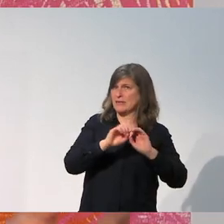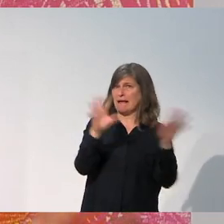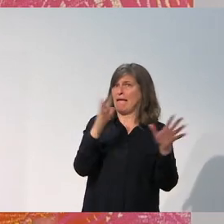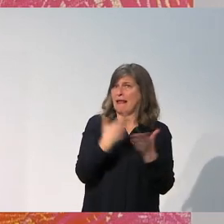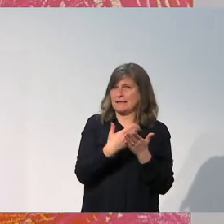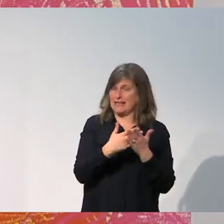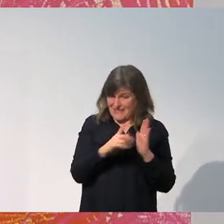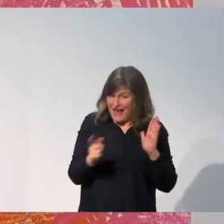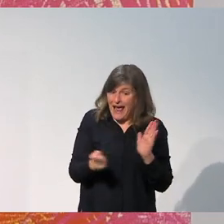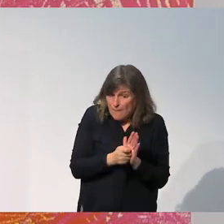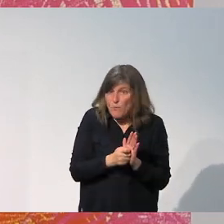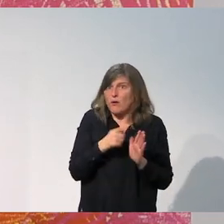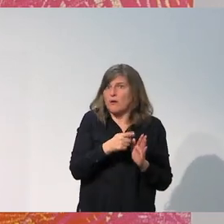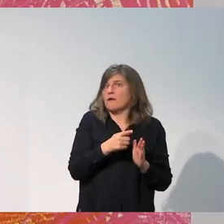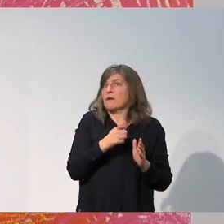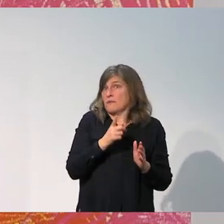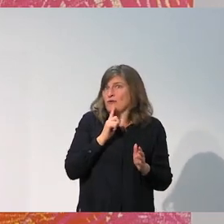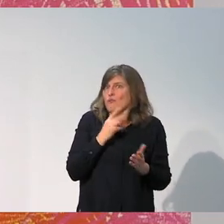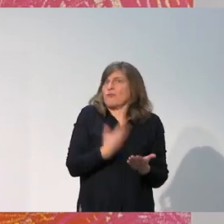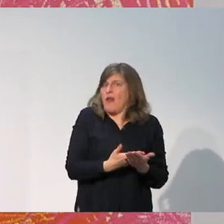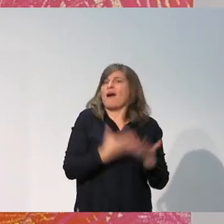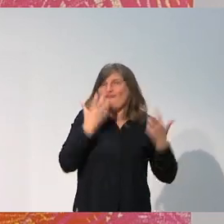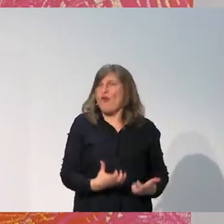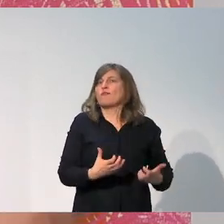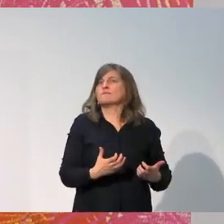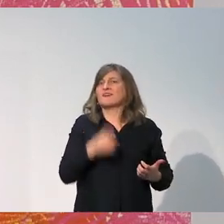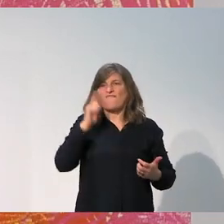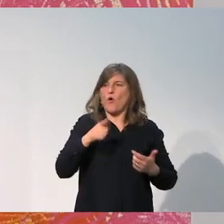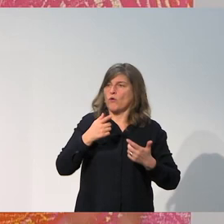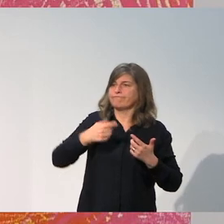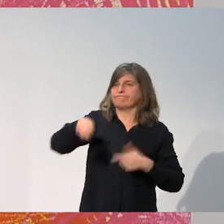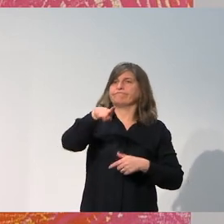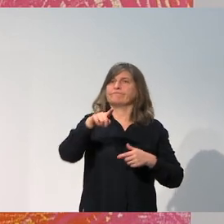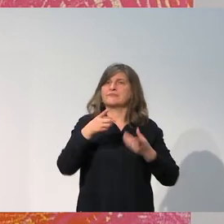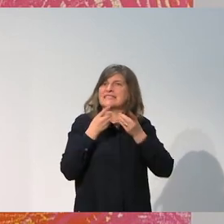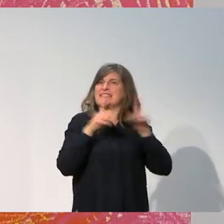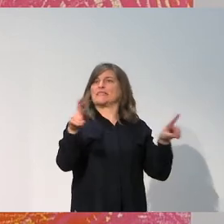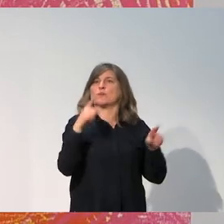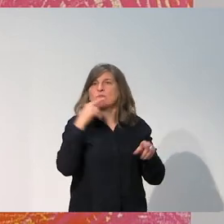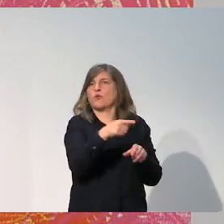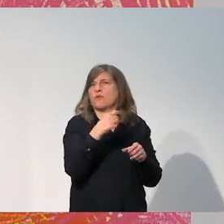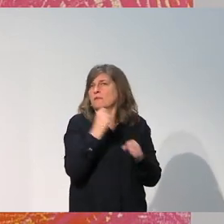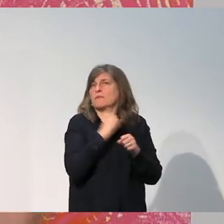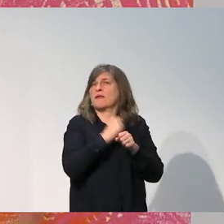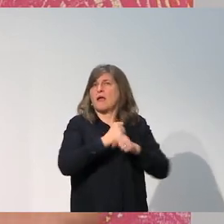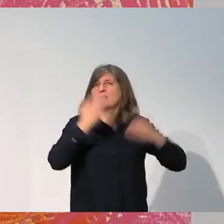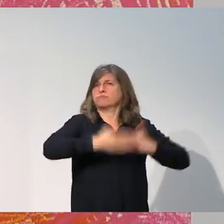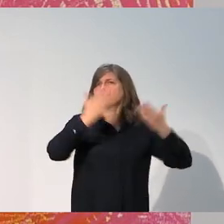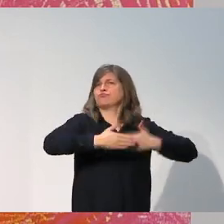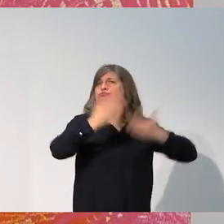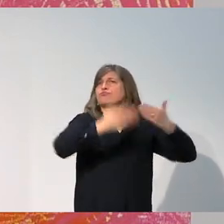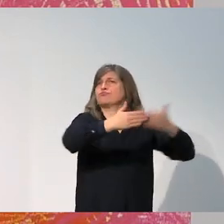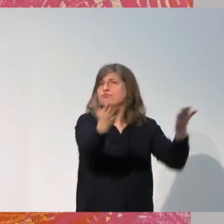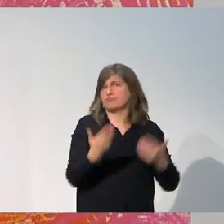c'est depuis cette période-là qu'on a cette exigence de disponibilité permanente qui est issue de